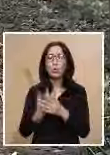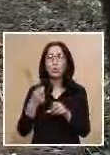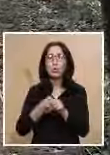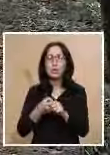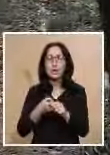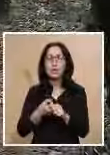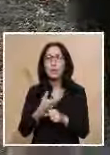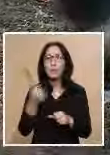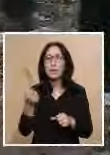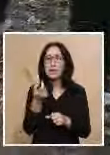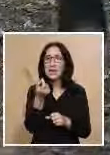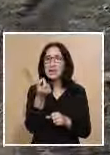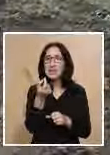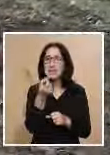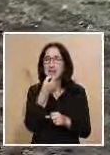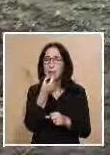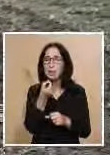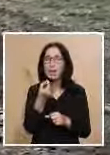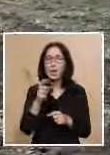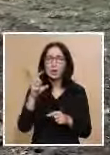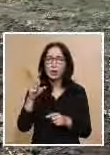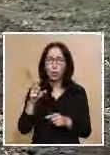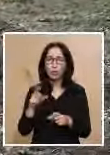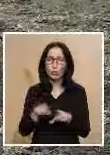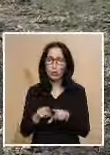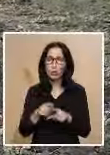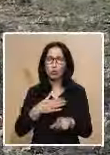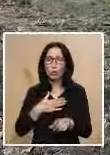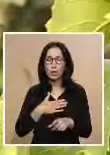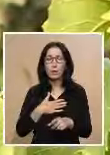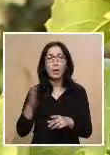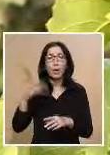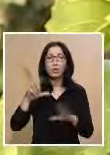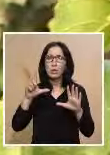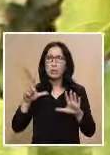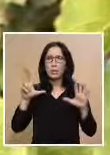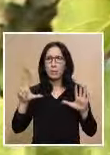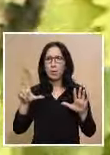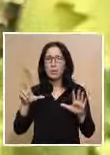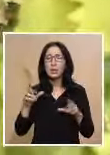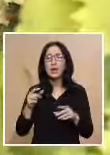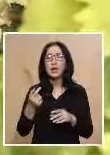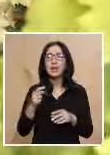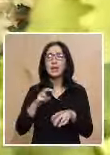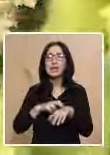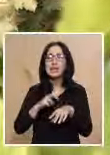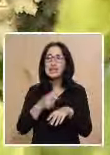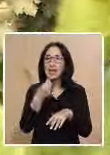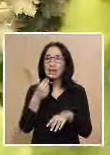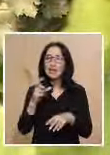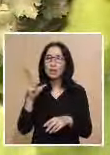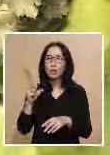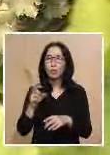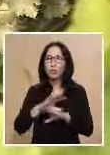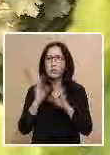новосъздадени безсемени сорта имаме също. Имаме и още 7-8 десертни сортове. Всичките